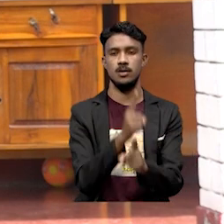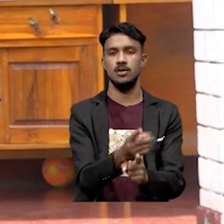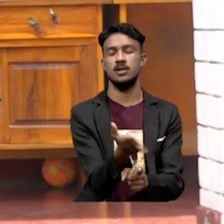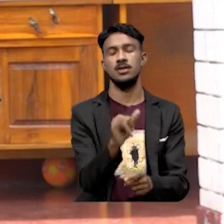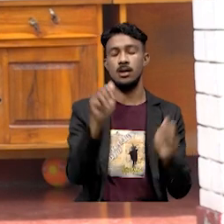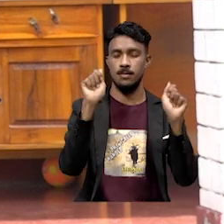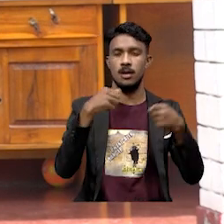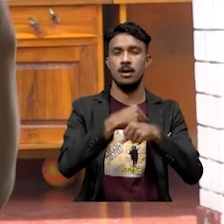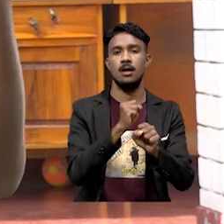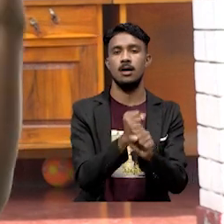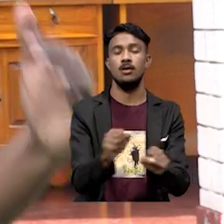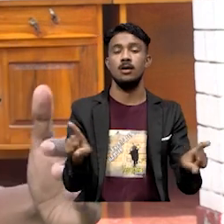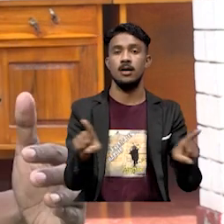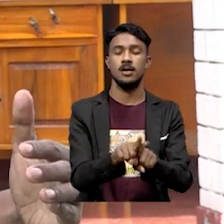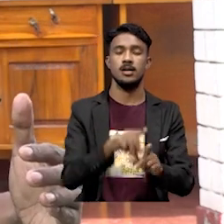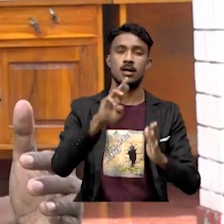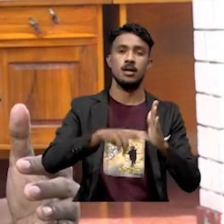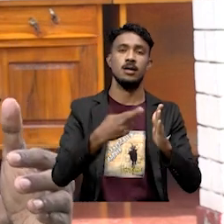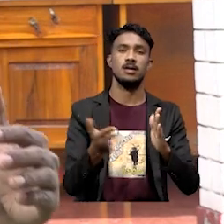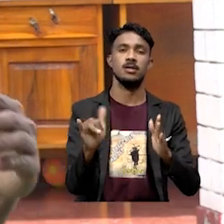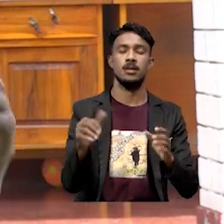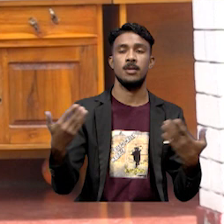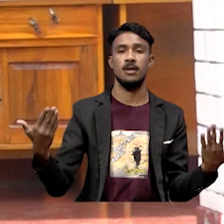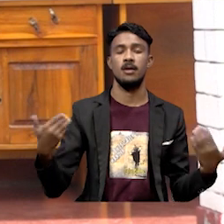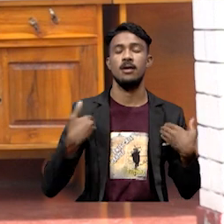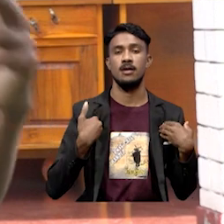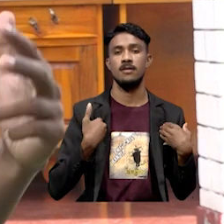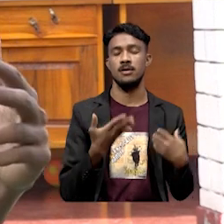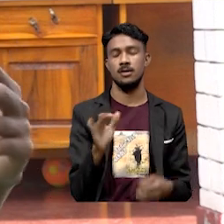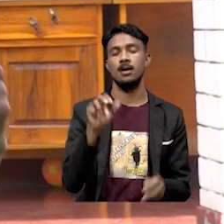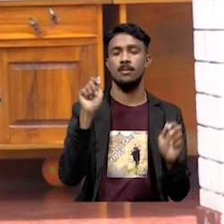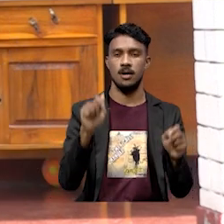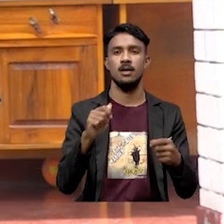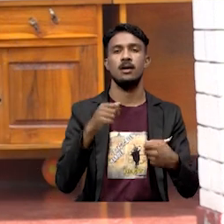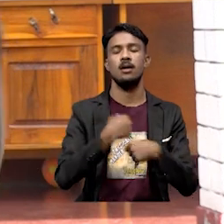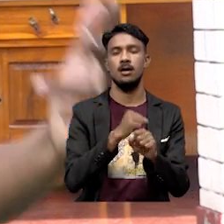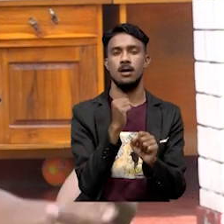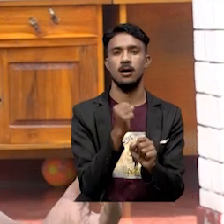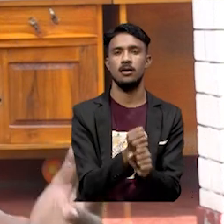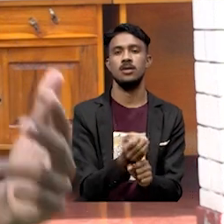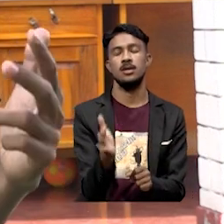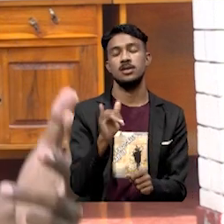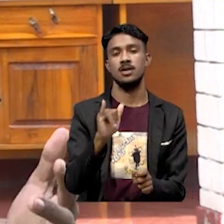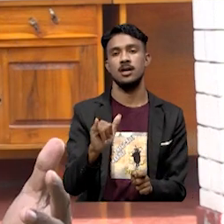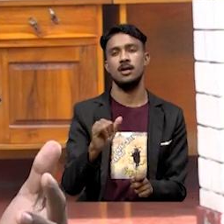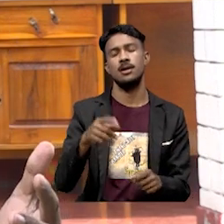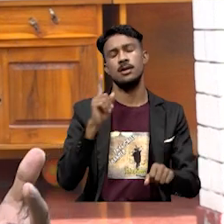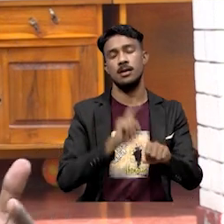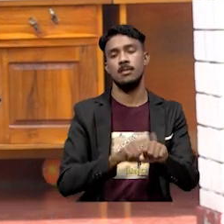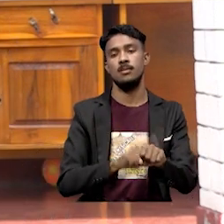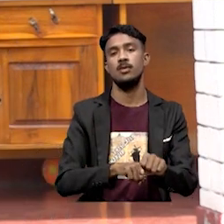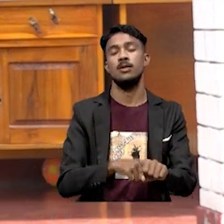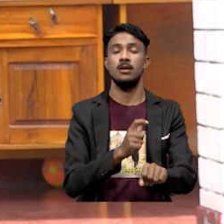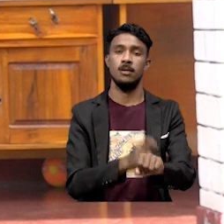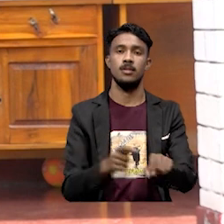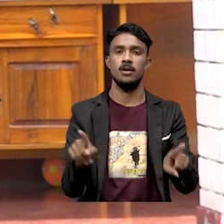bele halo ane sang regra sira nebe stabile sira ne sira bele halo fiskalisasaun ya sira ne visibilidad ya tempo ida ane sana ne